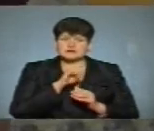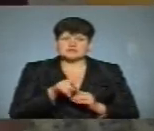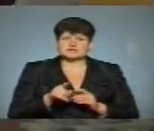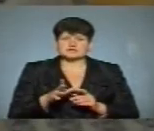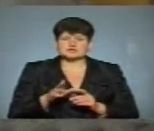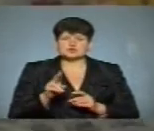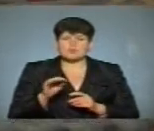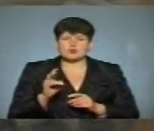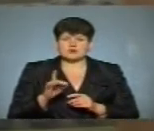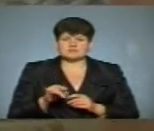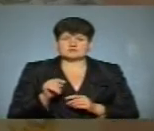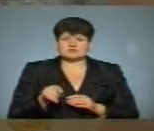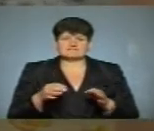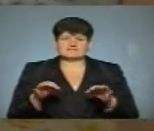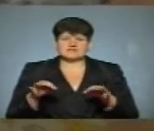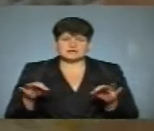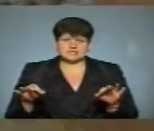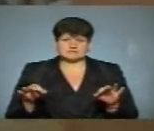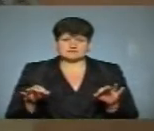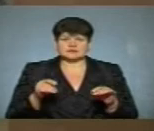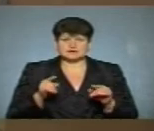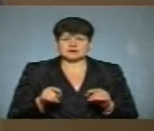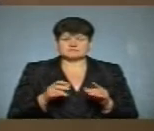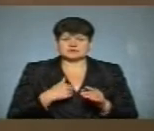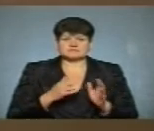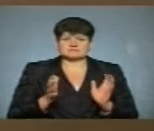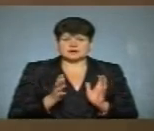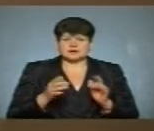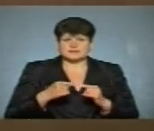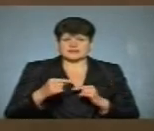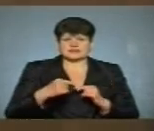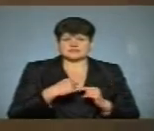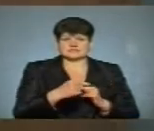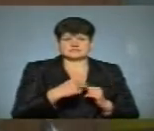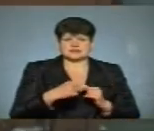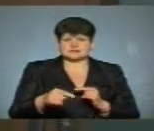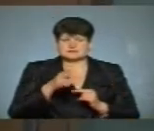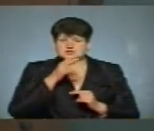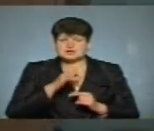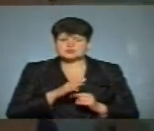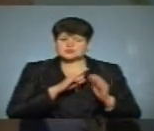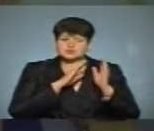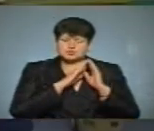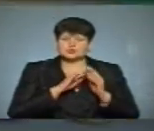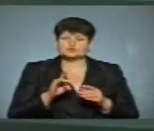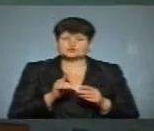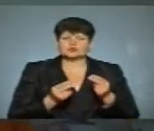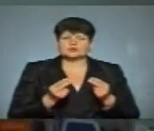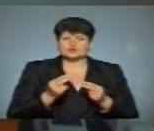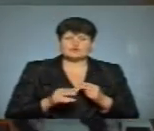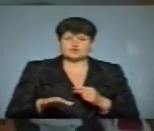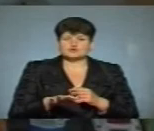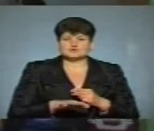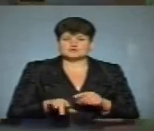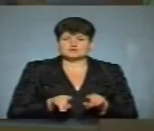що покривалами, вони вільні. І таким чином ми зберігаємо дистанцію під час сну. Щодо ігрової зони,